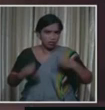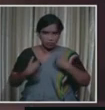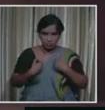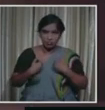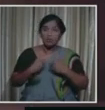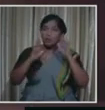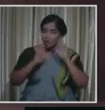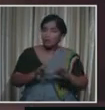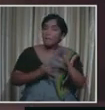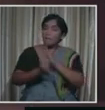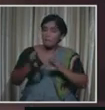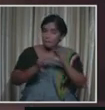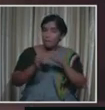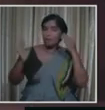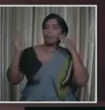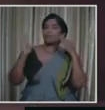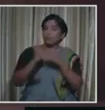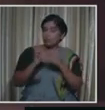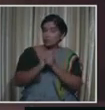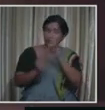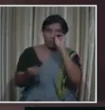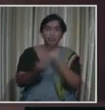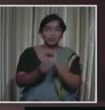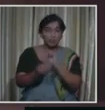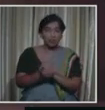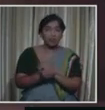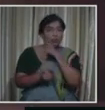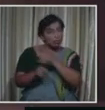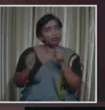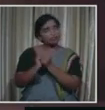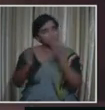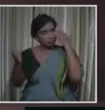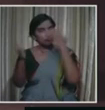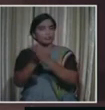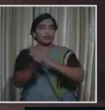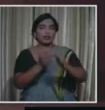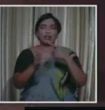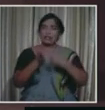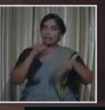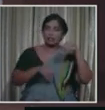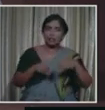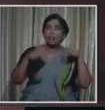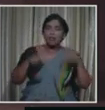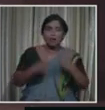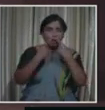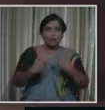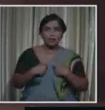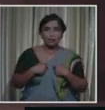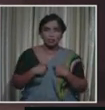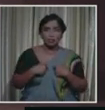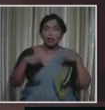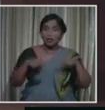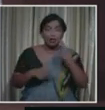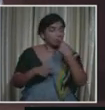Eh tapi me pajatan terwadi view araksa kerjakan nat, even ini penit desa malu biaya par eh, muka dada perikian, ada